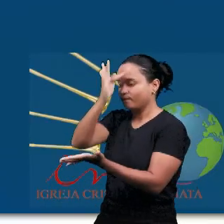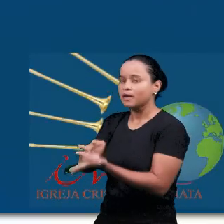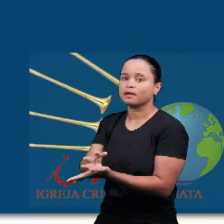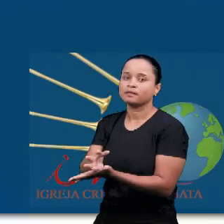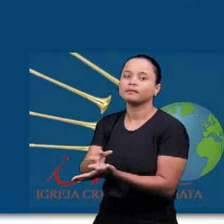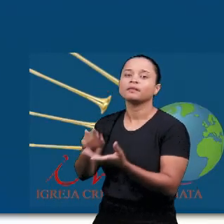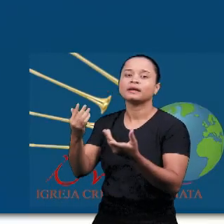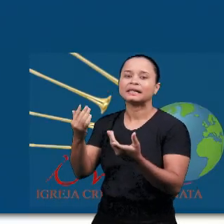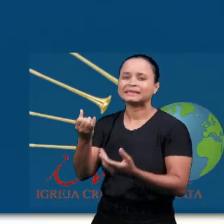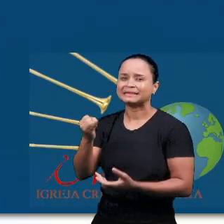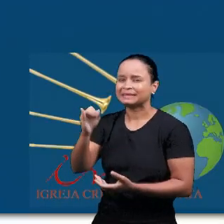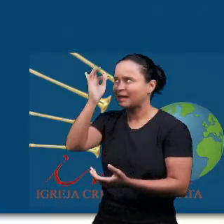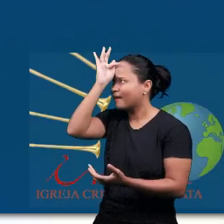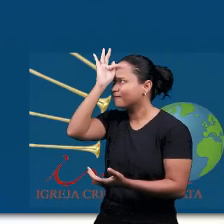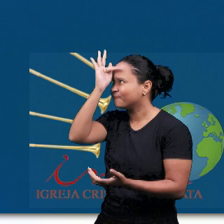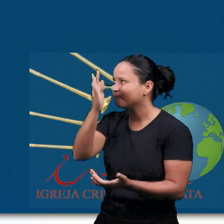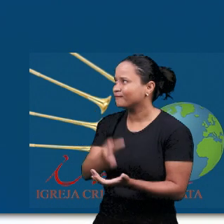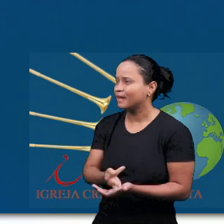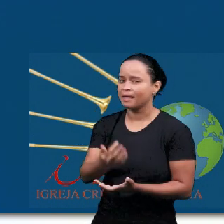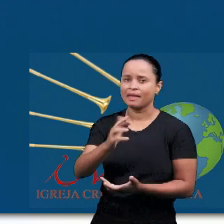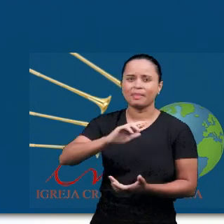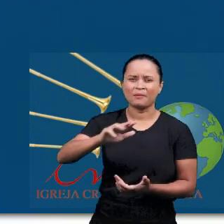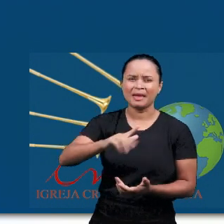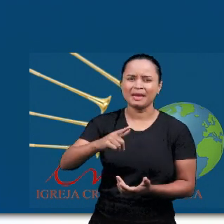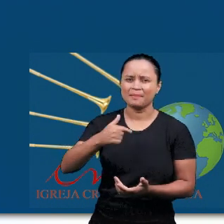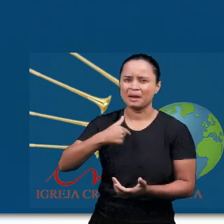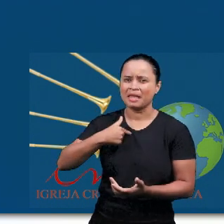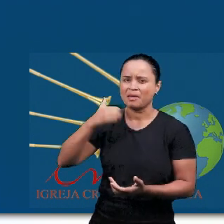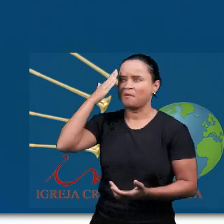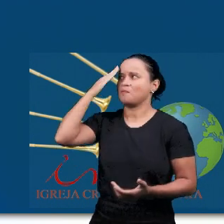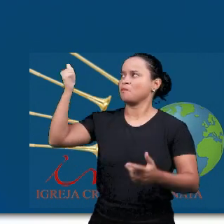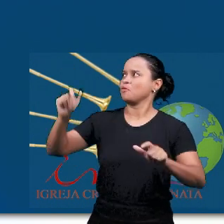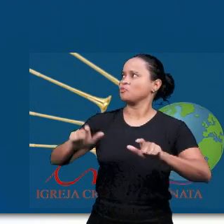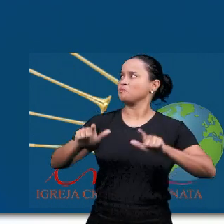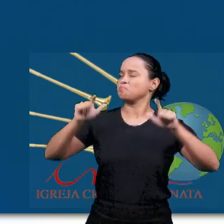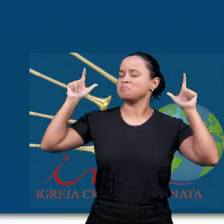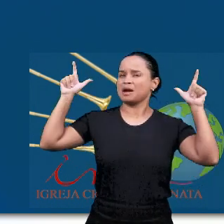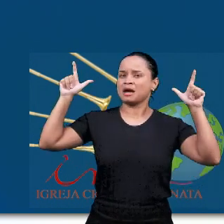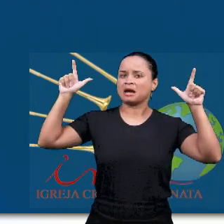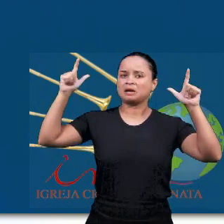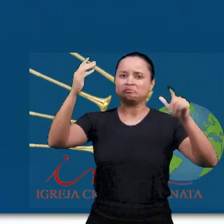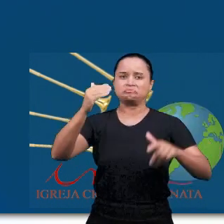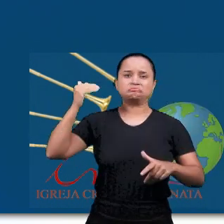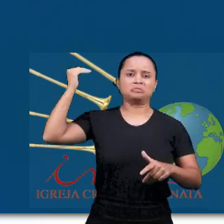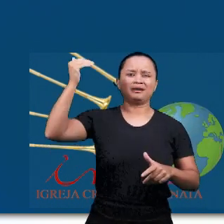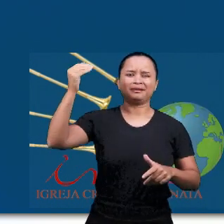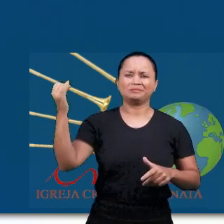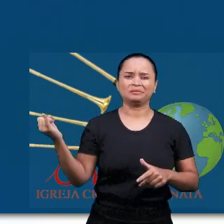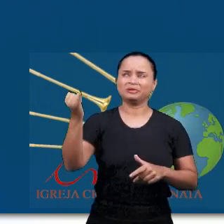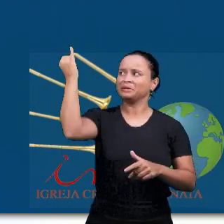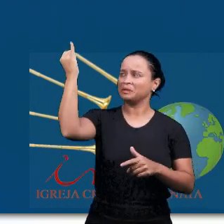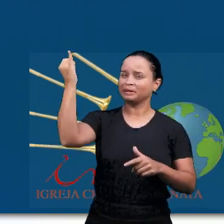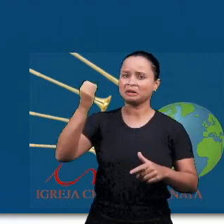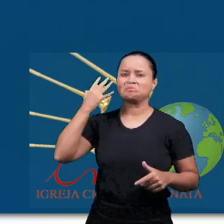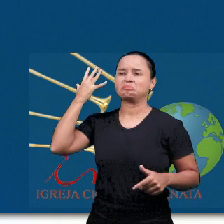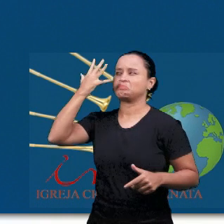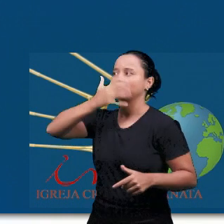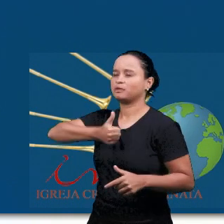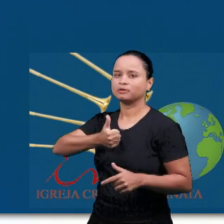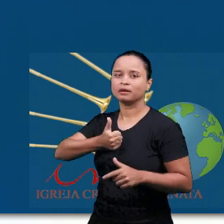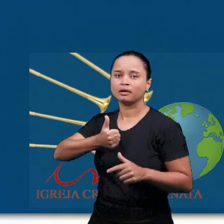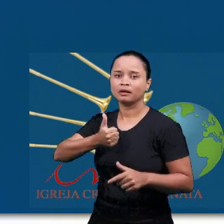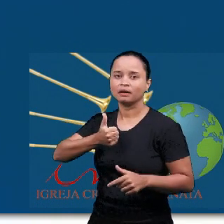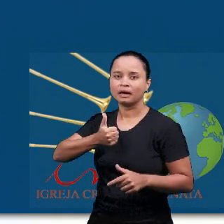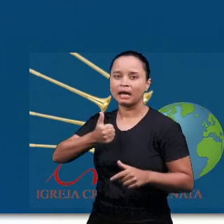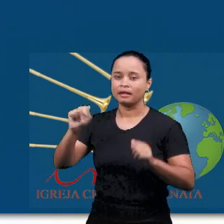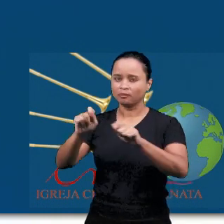pas par la foi, c'est pour me mettre en évidence, c'est pour être gospel, pour être joli,